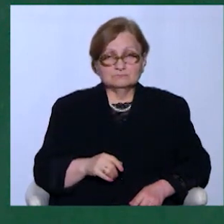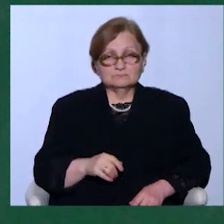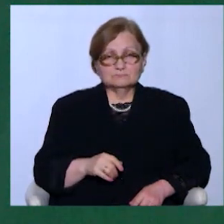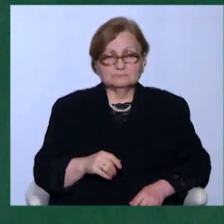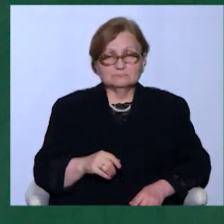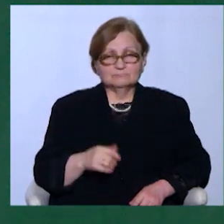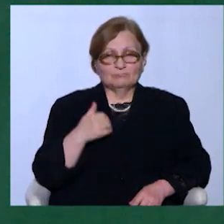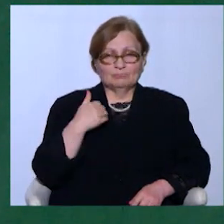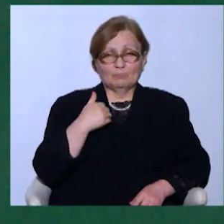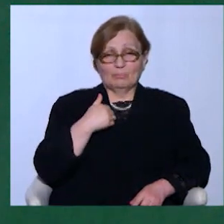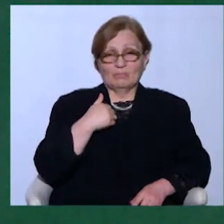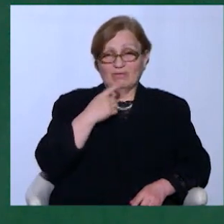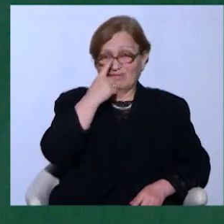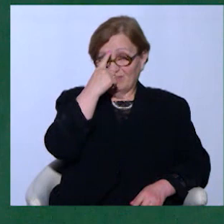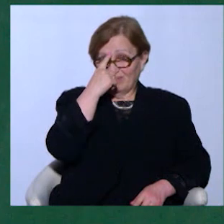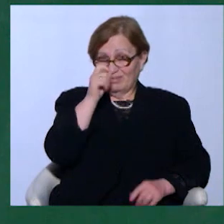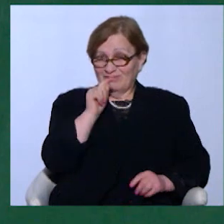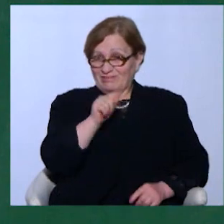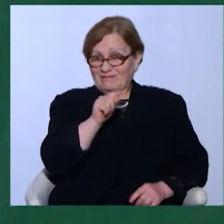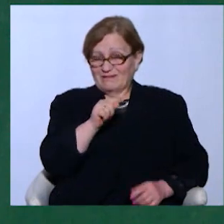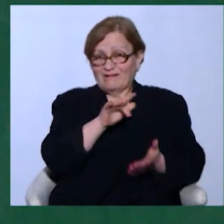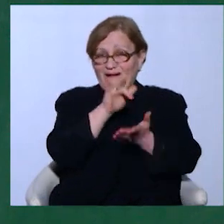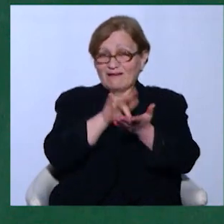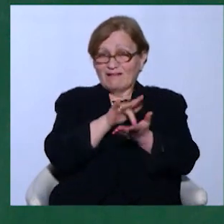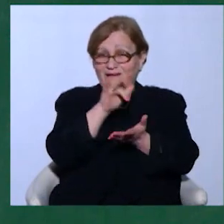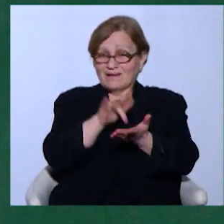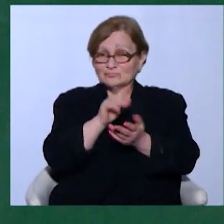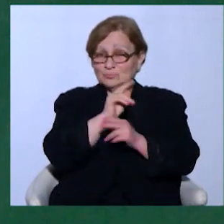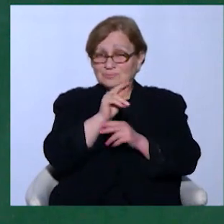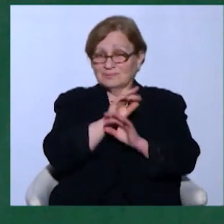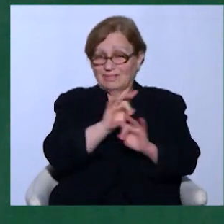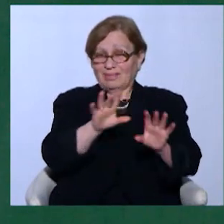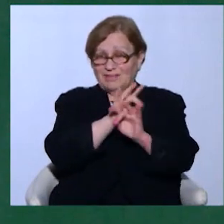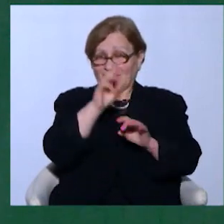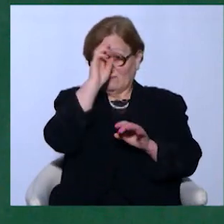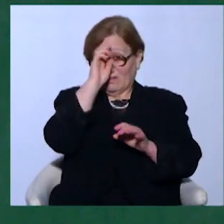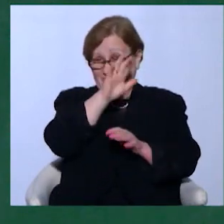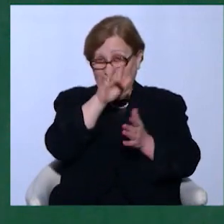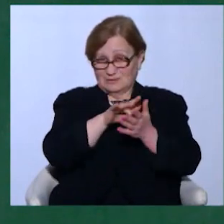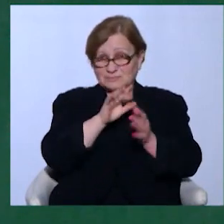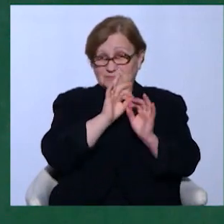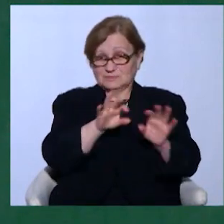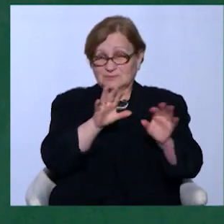მე მინიშნება უკვე მოგეცით, როცა ქალაქებს ვასახელებდი, ქვეყნებს, უფრო სწორად.